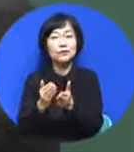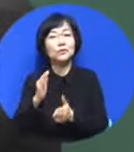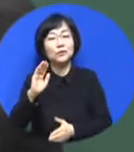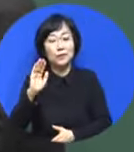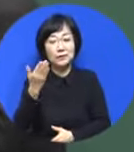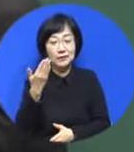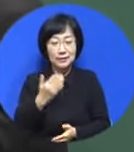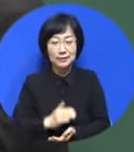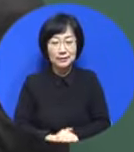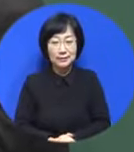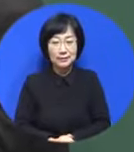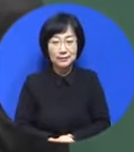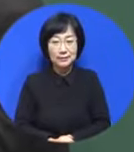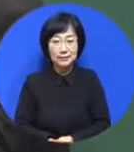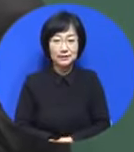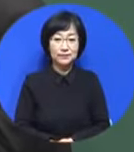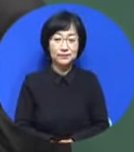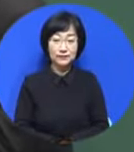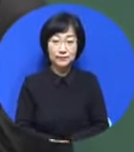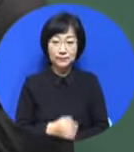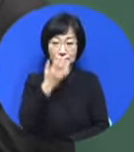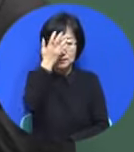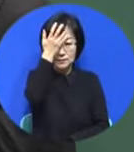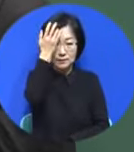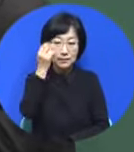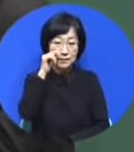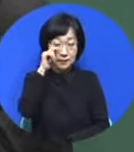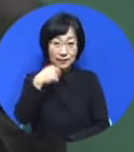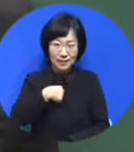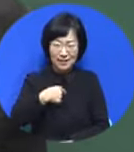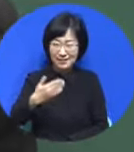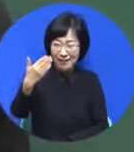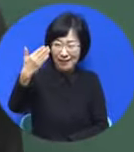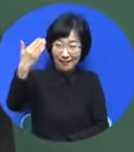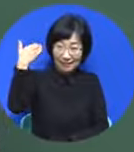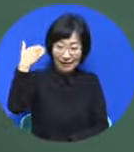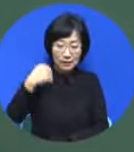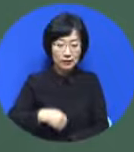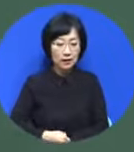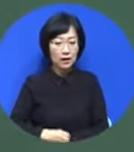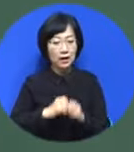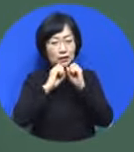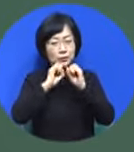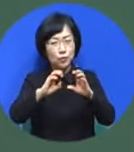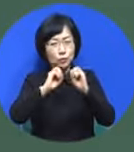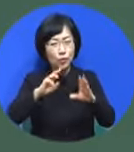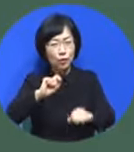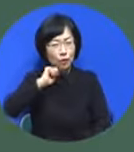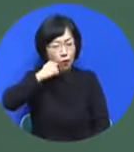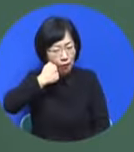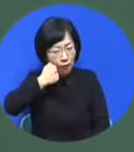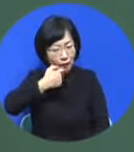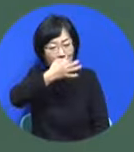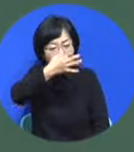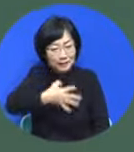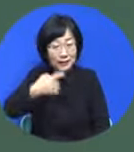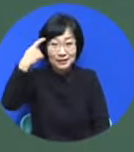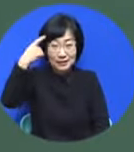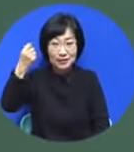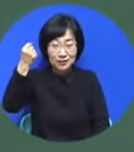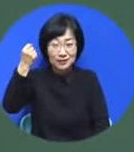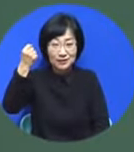doors will open up. 저는 옛날에 전도가 제일 어려웠어요. In the past, evangelism was the most difficult thing in the